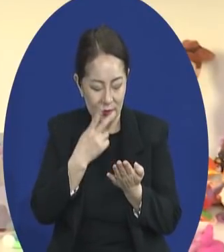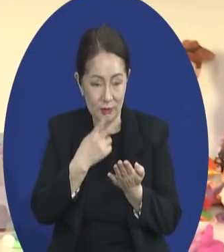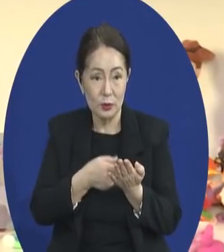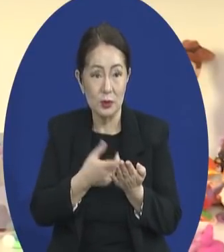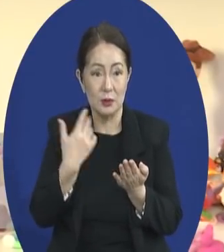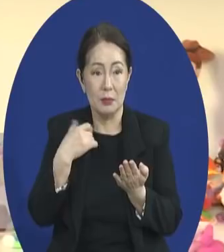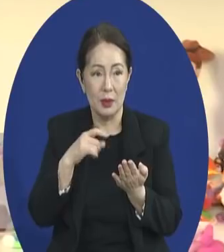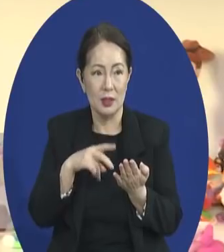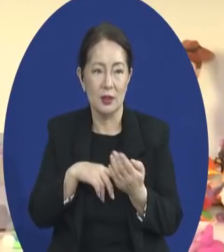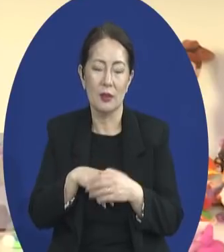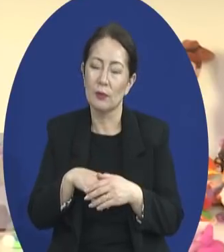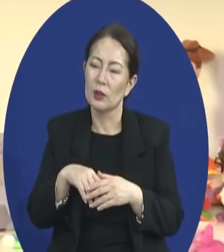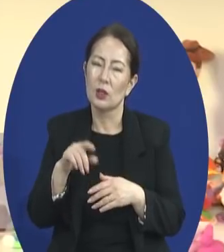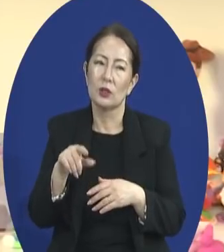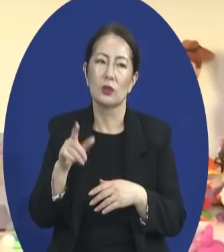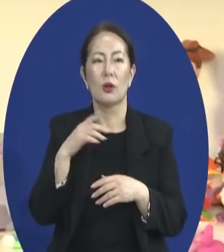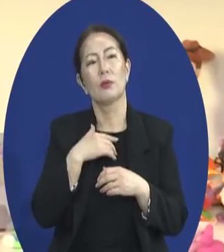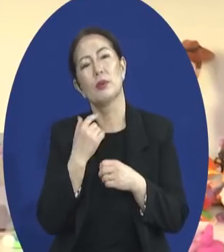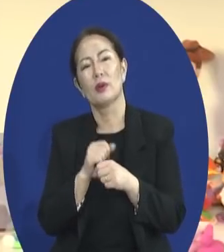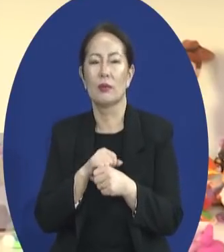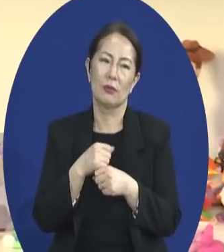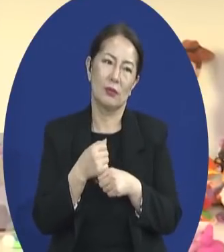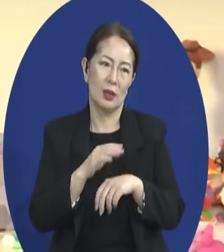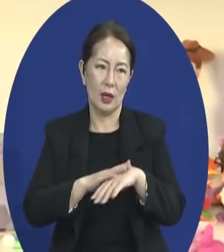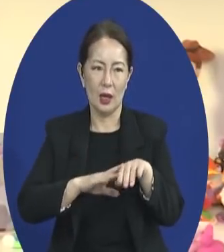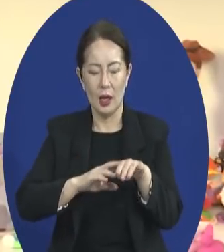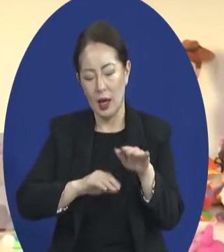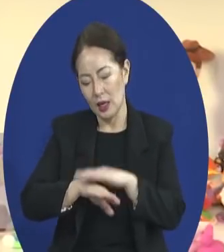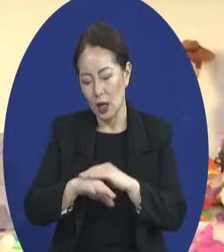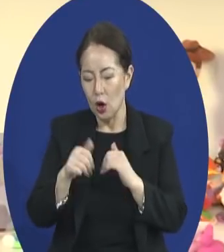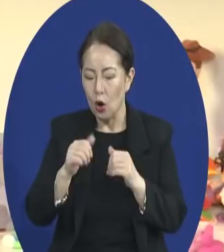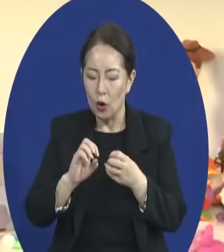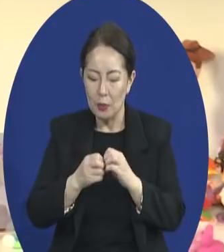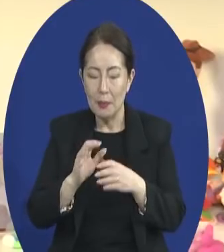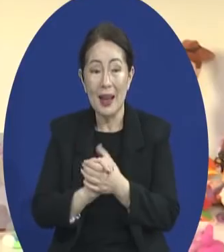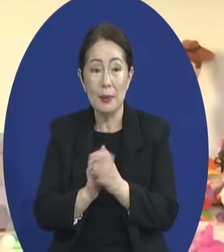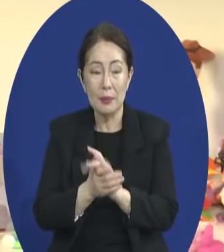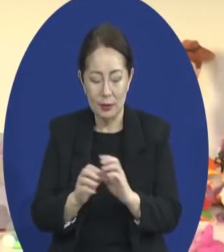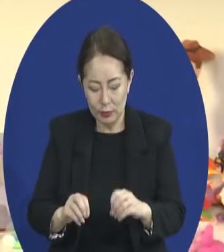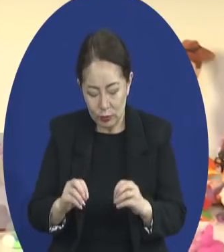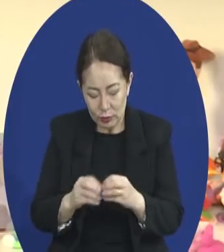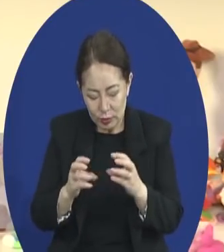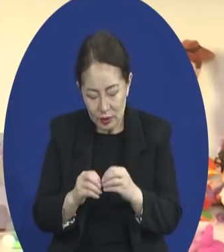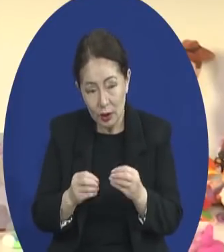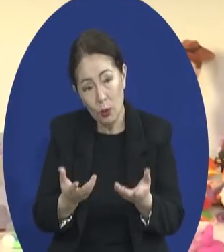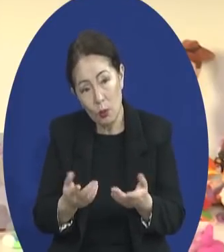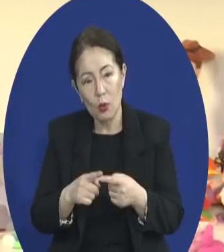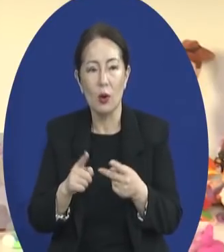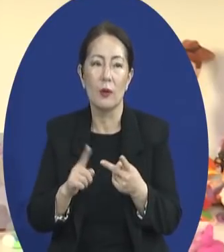Тэгэхээр би нөгөө ингээд жоохон чилээгаар нэг гараар гоё юм одоо баримлын шавар юм хийх юм уу? Эсвэл